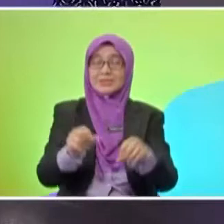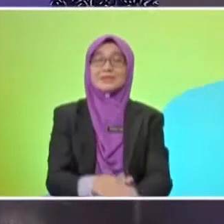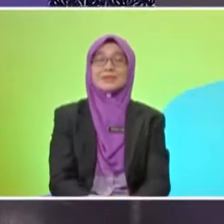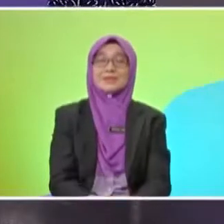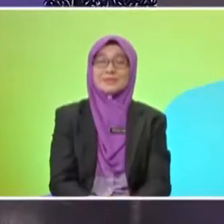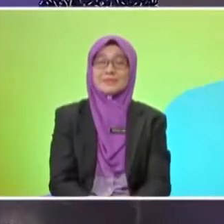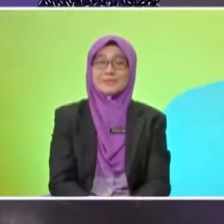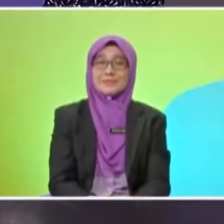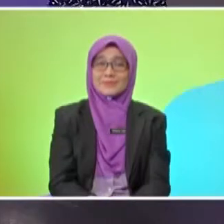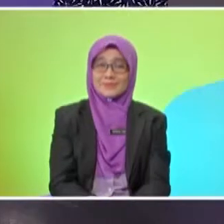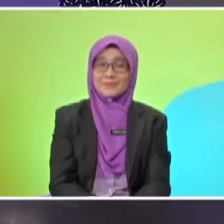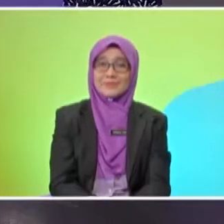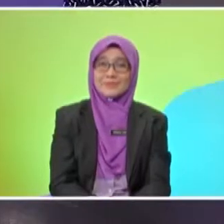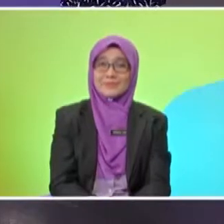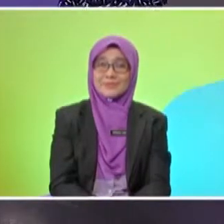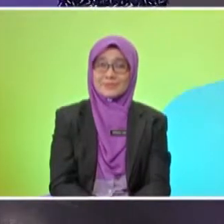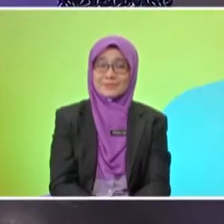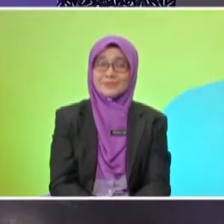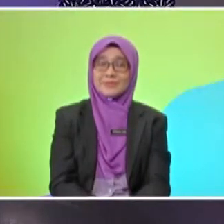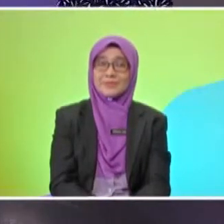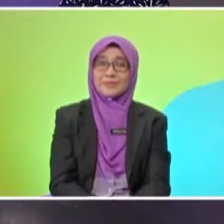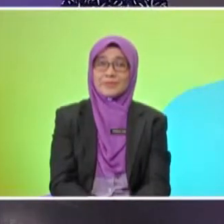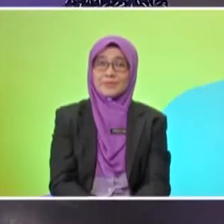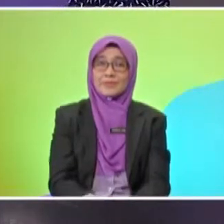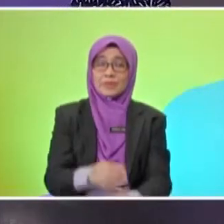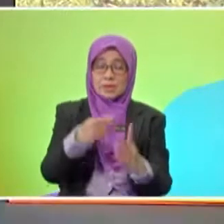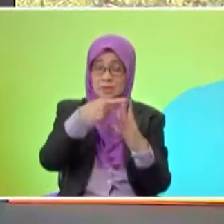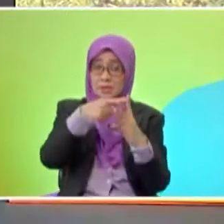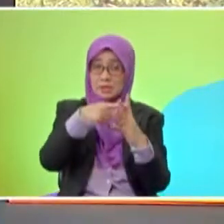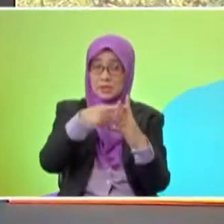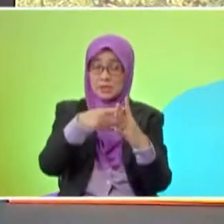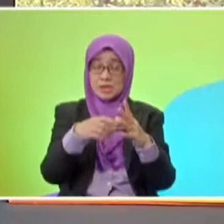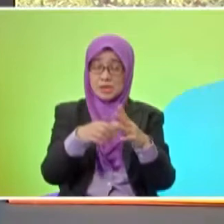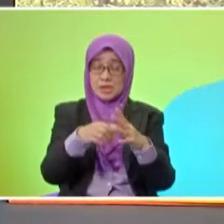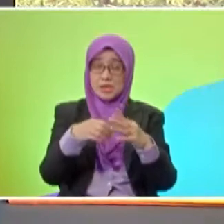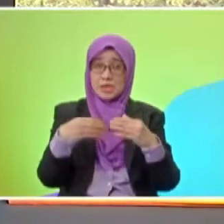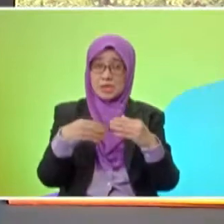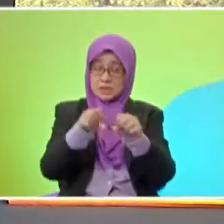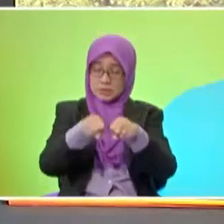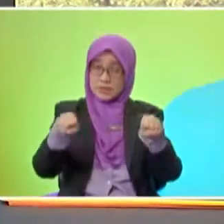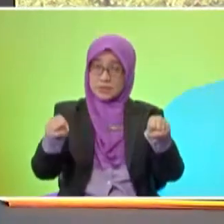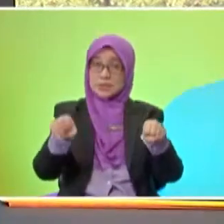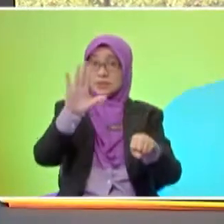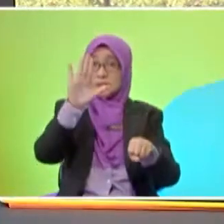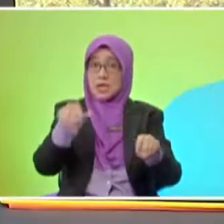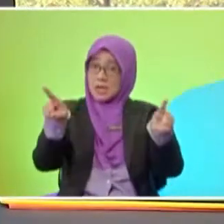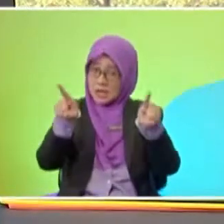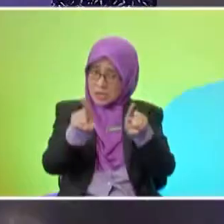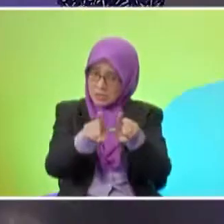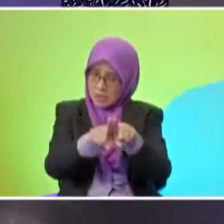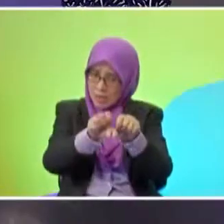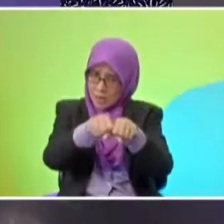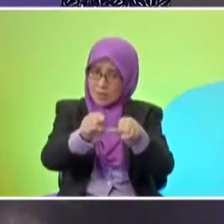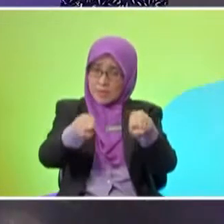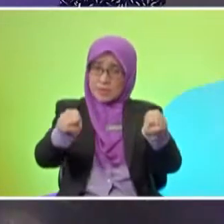rumah juga ingat semula Hah Jadi hewan-hewan yang sama spicy oke kambayang terus itu